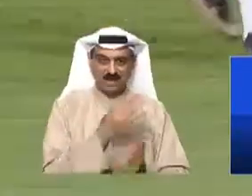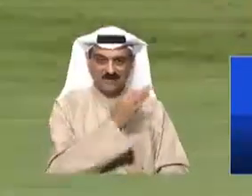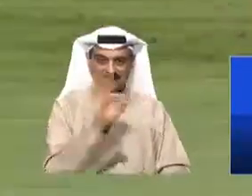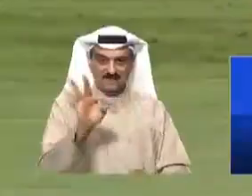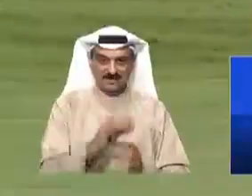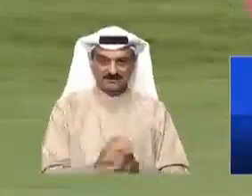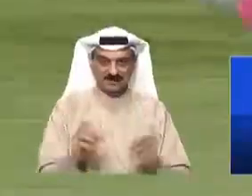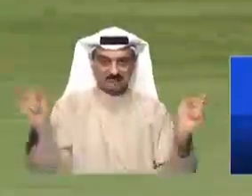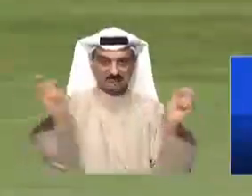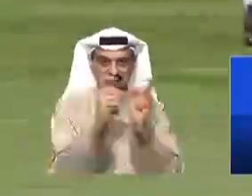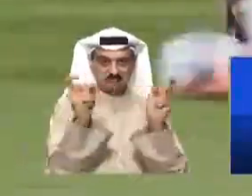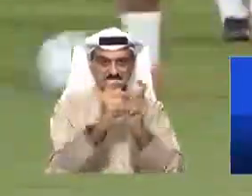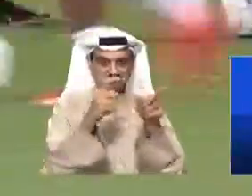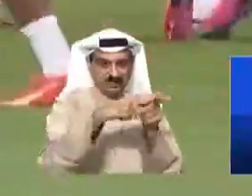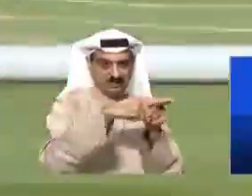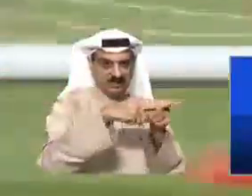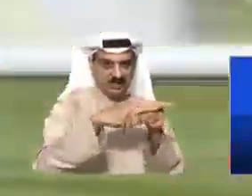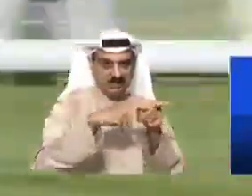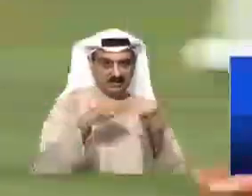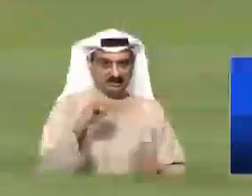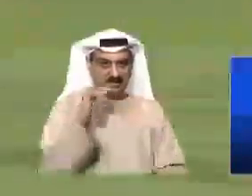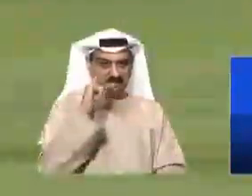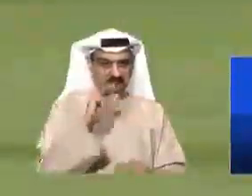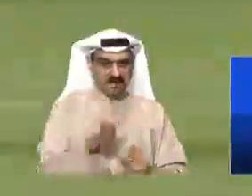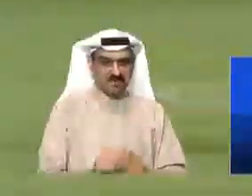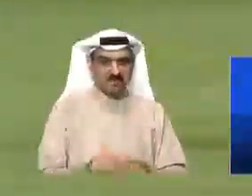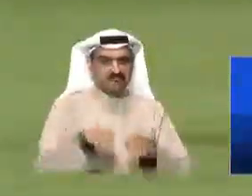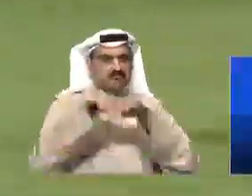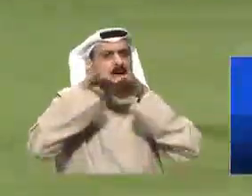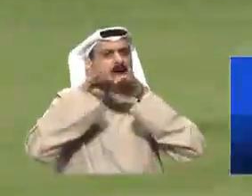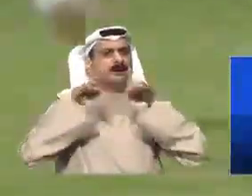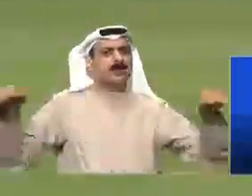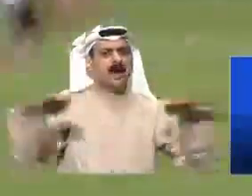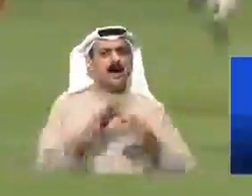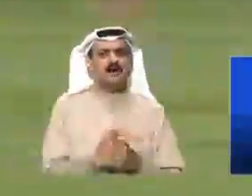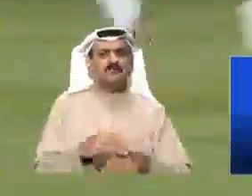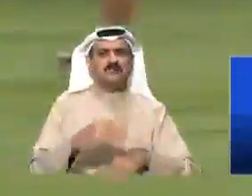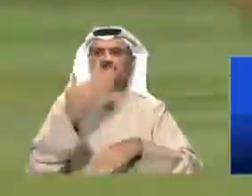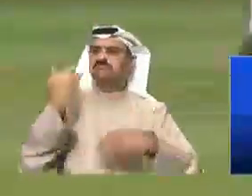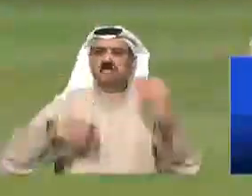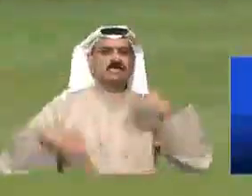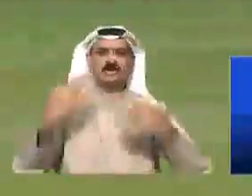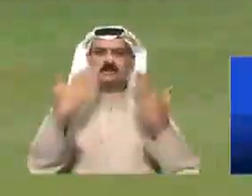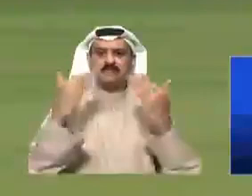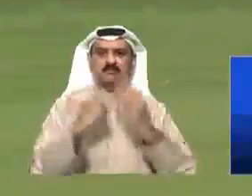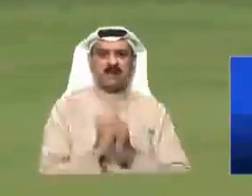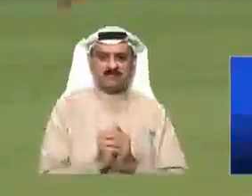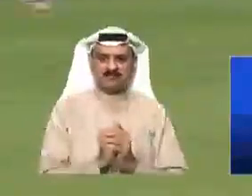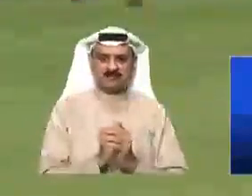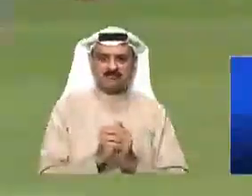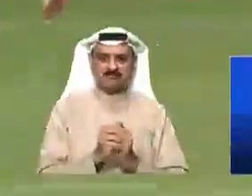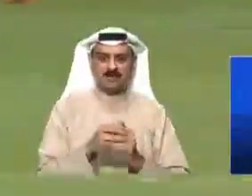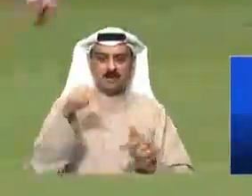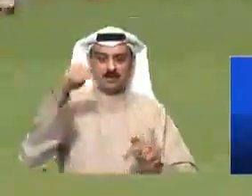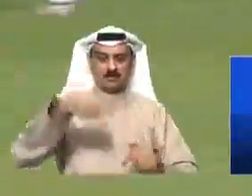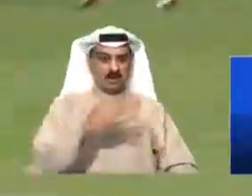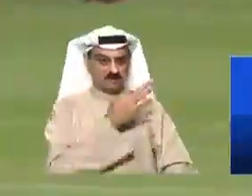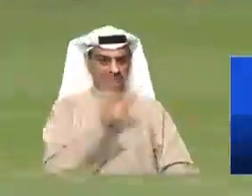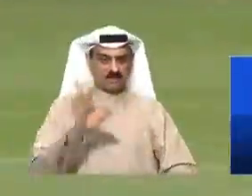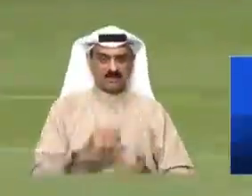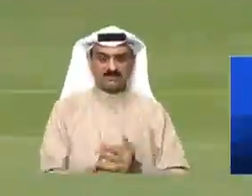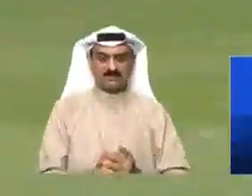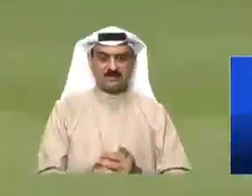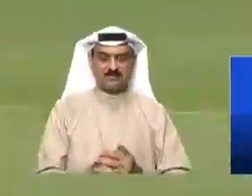مباراة إنجلترا بصفوف مكتملة بدون أي إصابات قبل القمة النارية، كما يتمسك لاعبي فرنسا